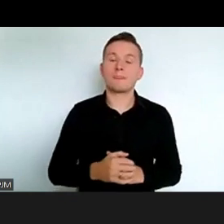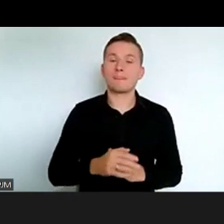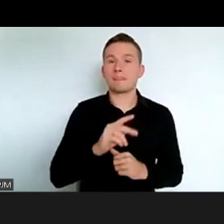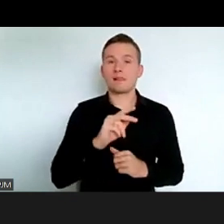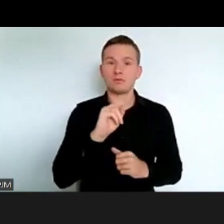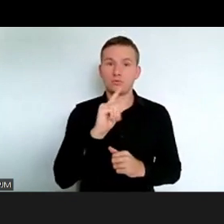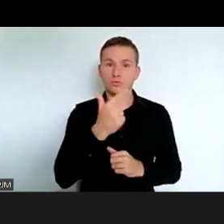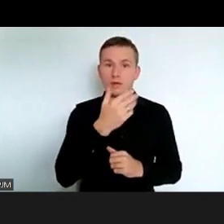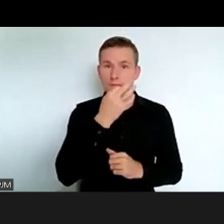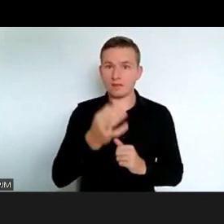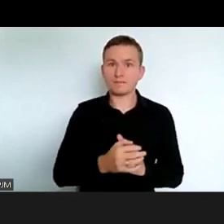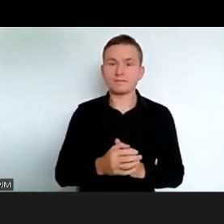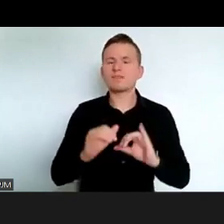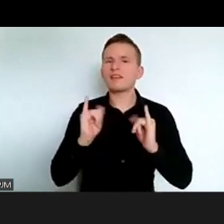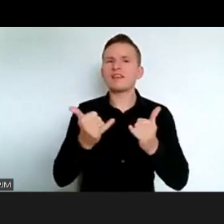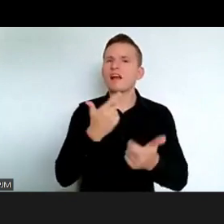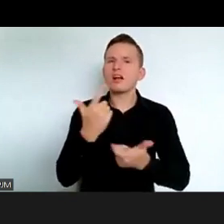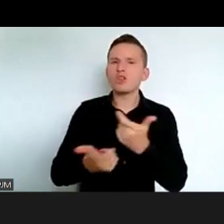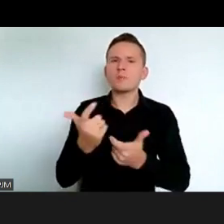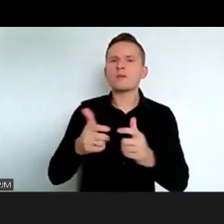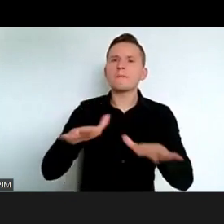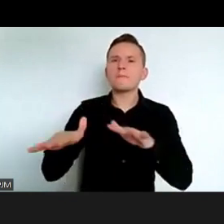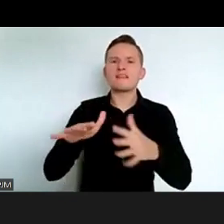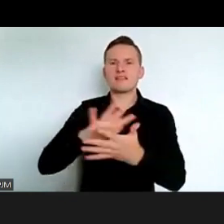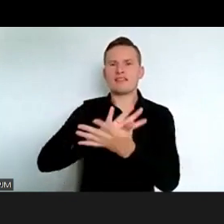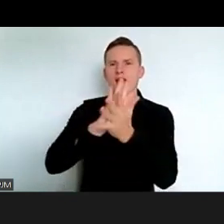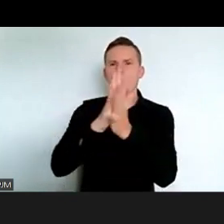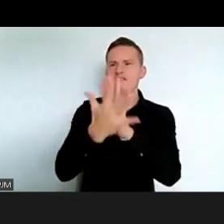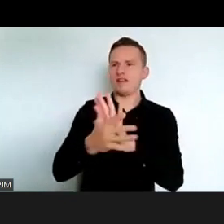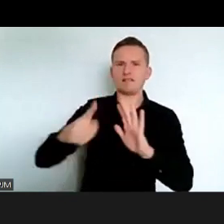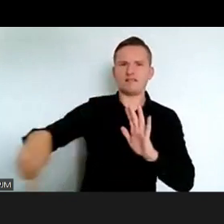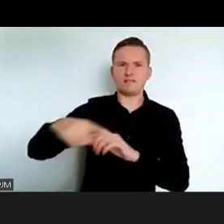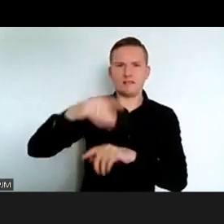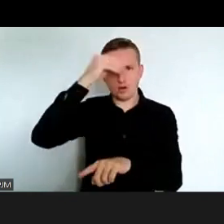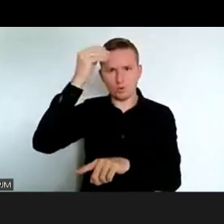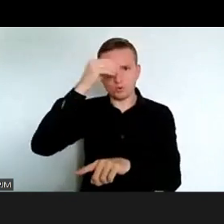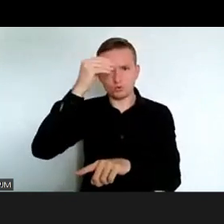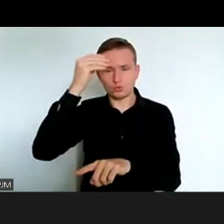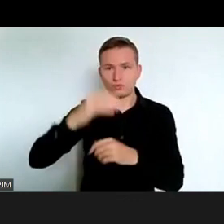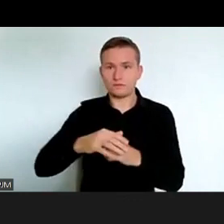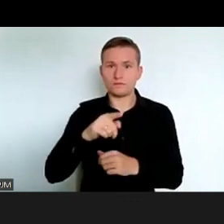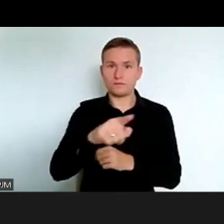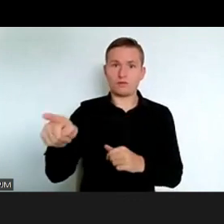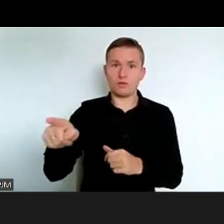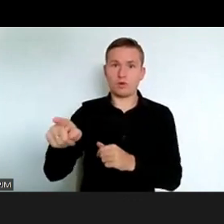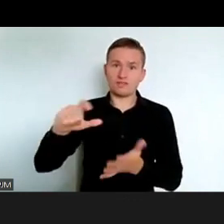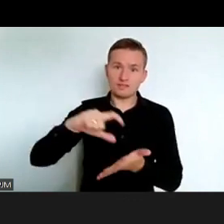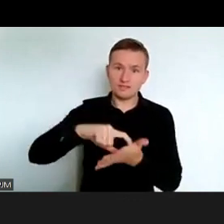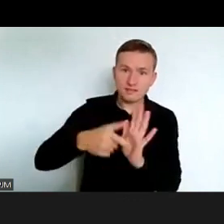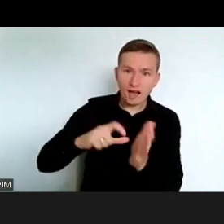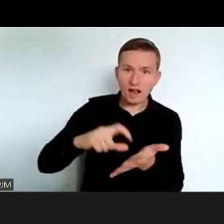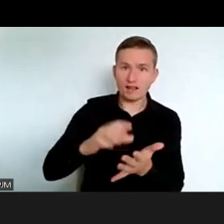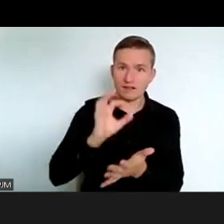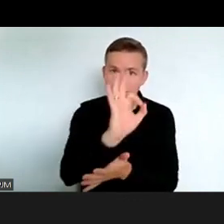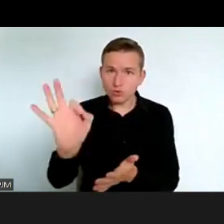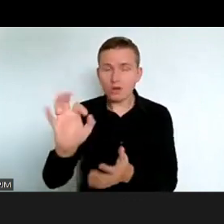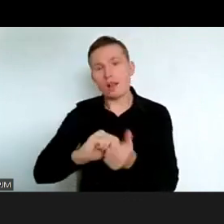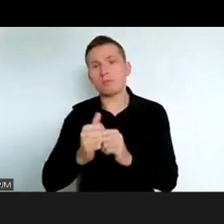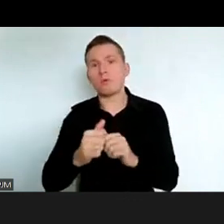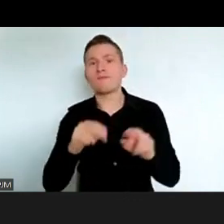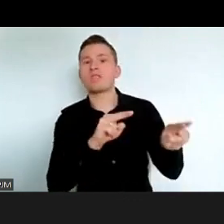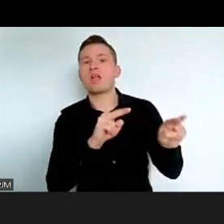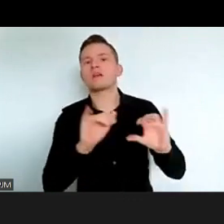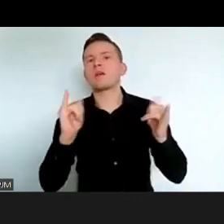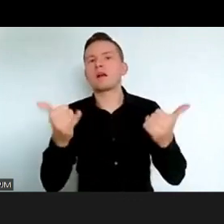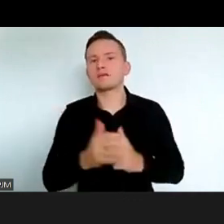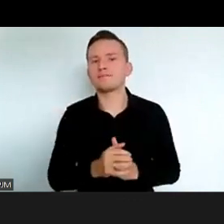Jak zapewniają Państwo miejsce rehabilitacji dla tych uczniów? Czy to są dla Państwa sale, czy je Państwo wynajmujecie? Tak, ja myślę, że